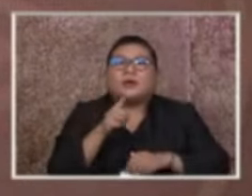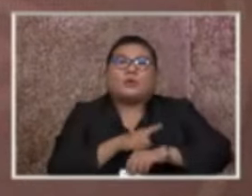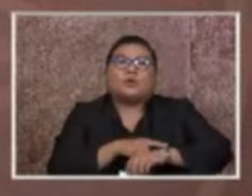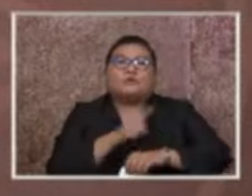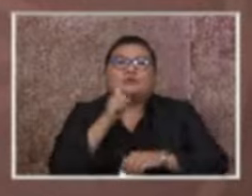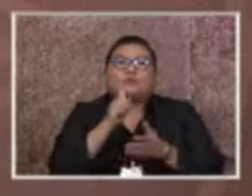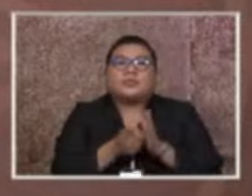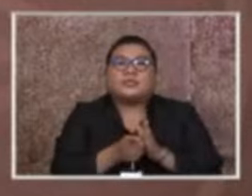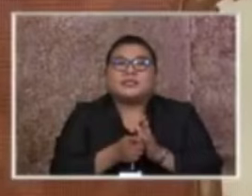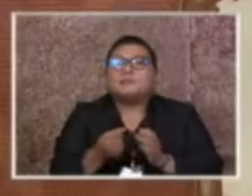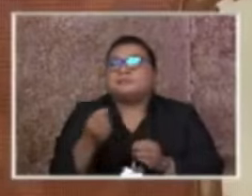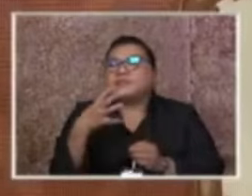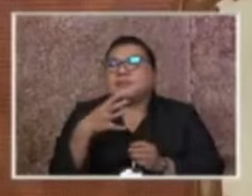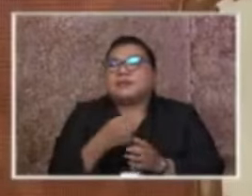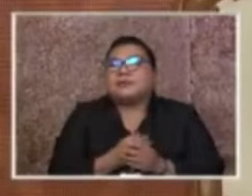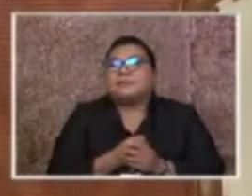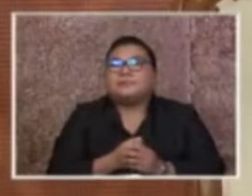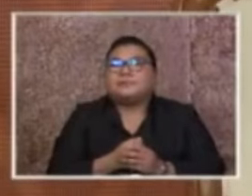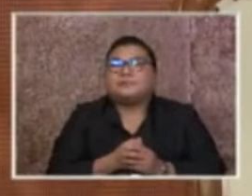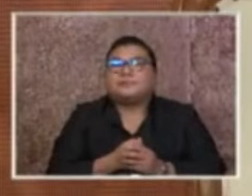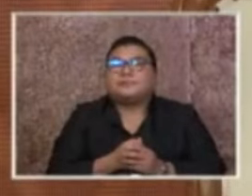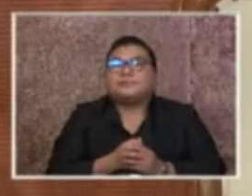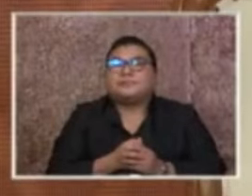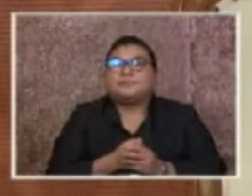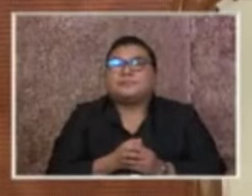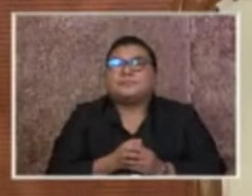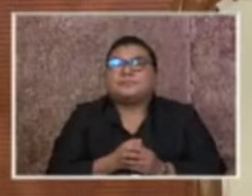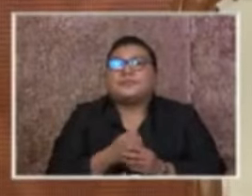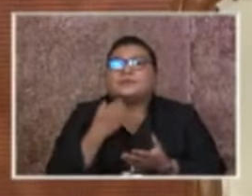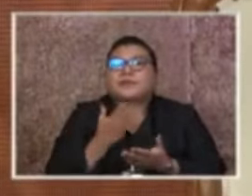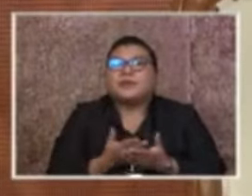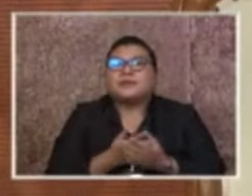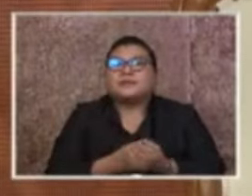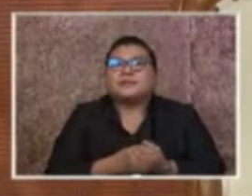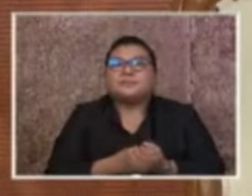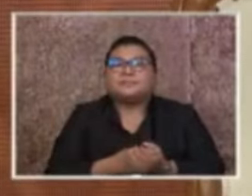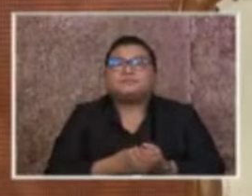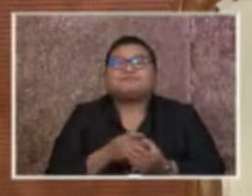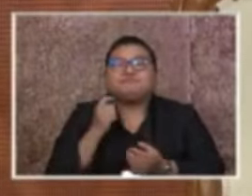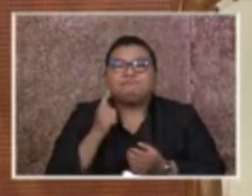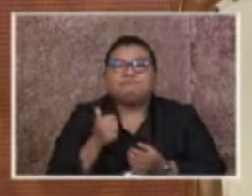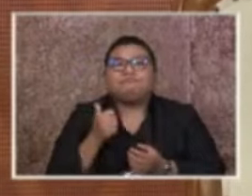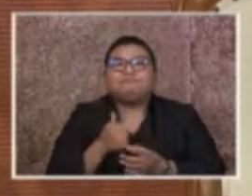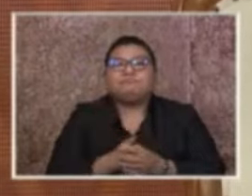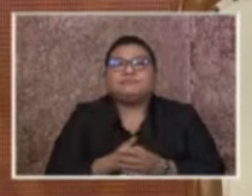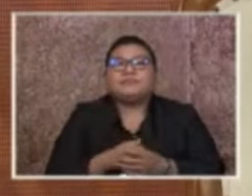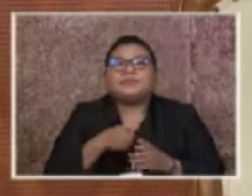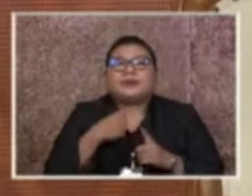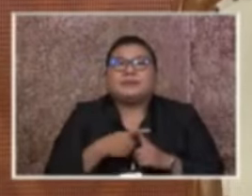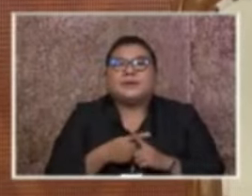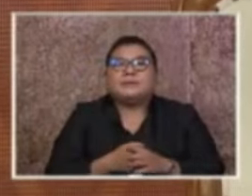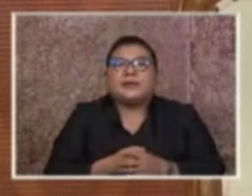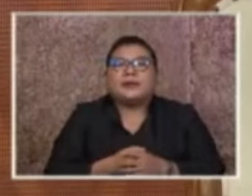dimulai saat berbicara ya terima kasih setuju cuman penambahan sedikit